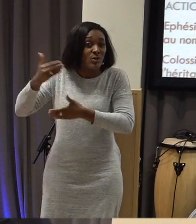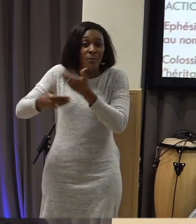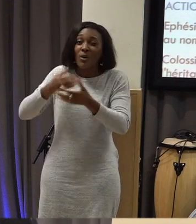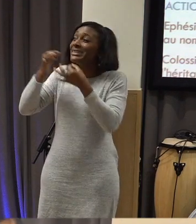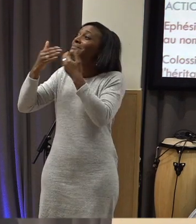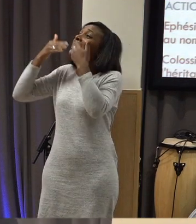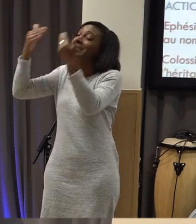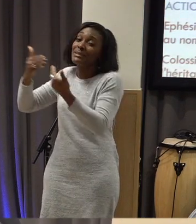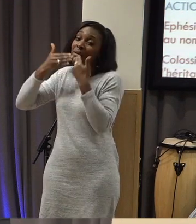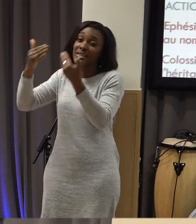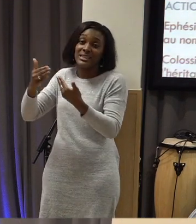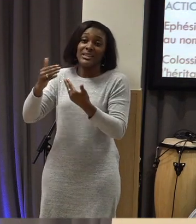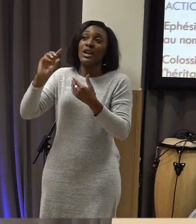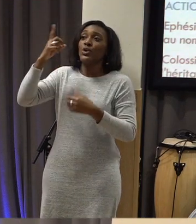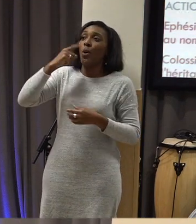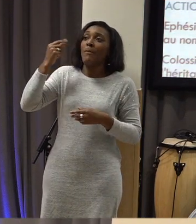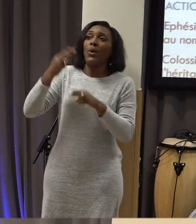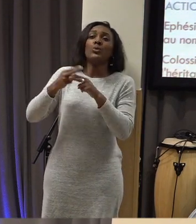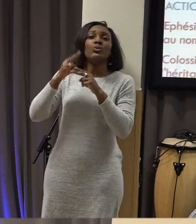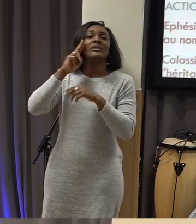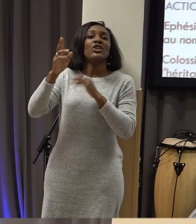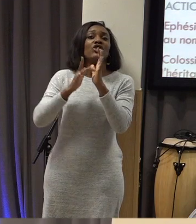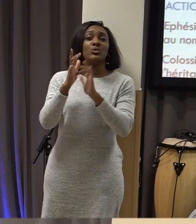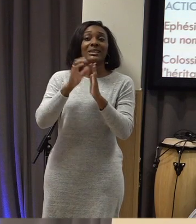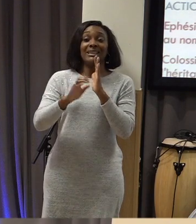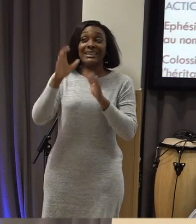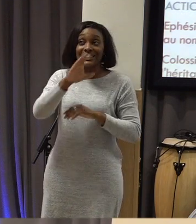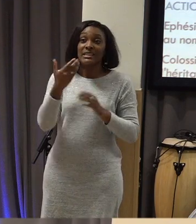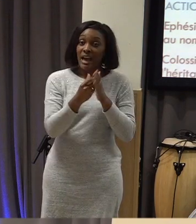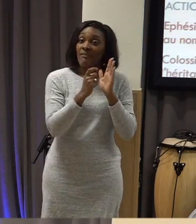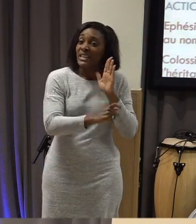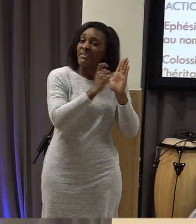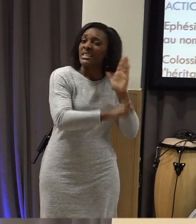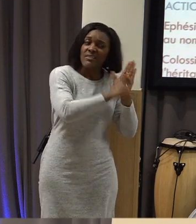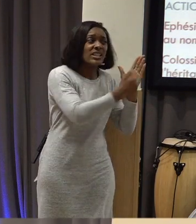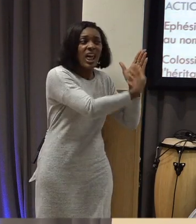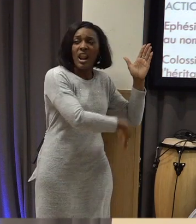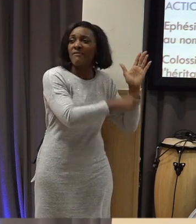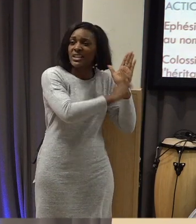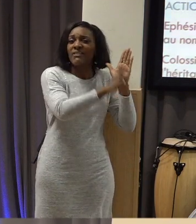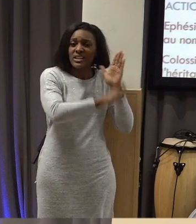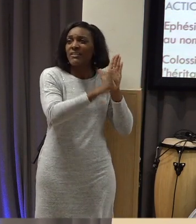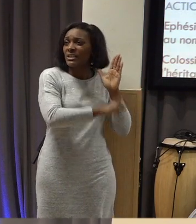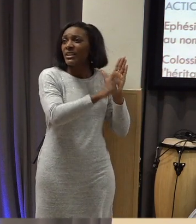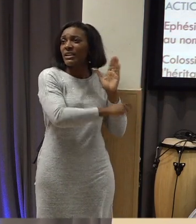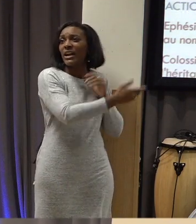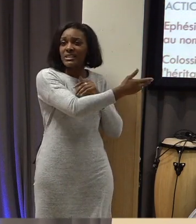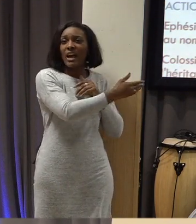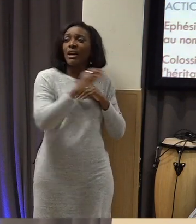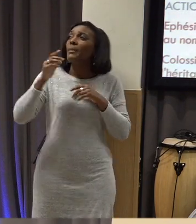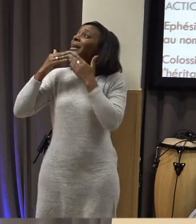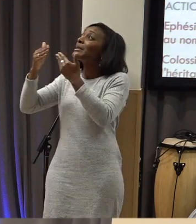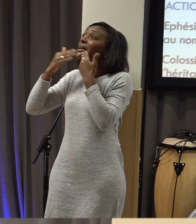choses à Dieu le Père au nom de notre Seigneur Jésus-Christ. Rendez grâce au Père qui vous a rendu capable d'avoir part